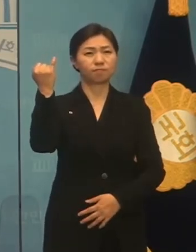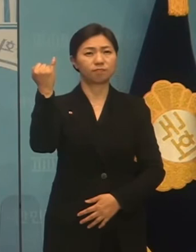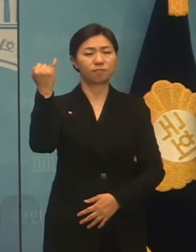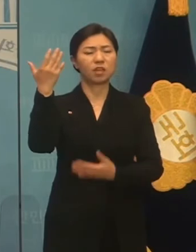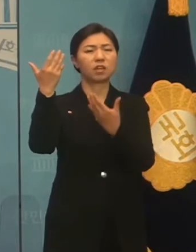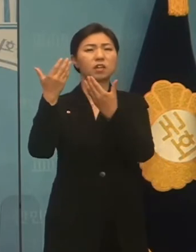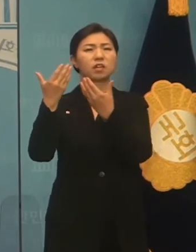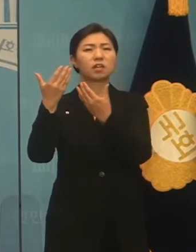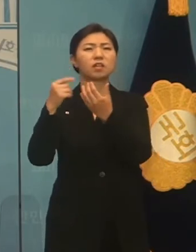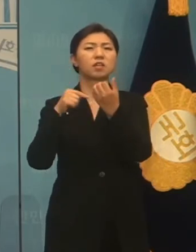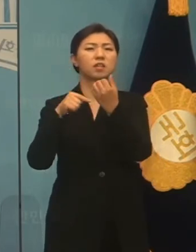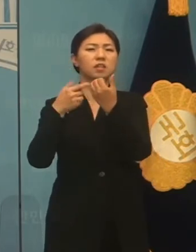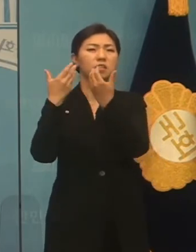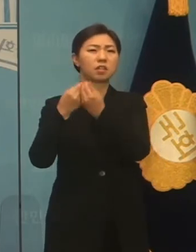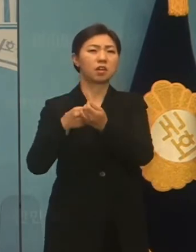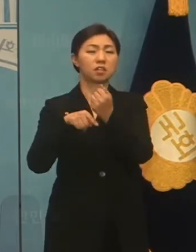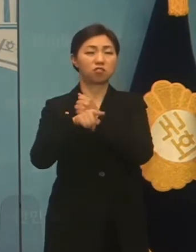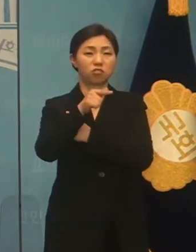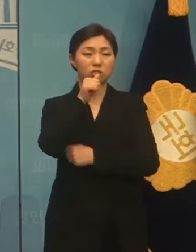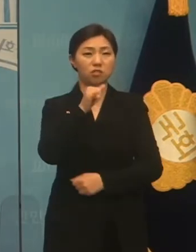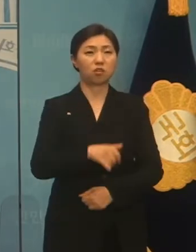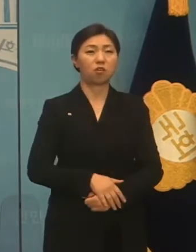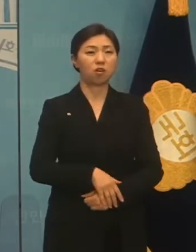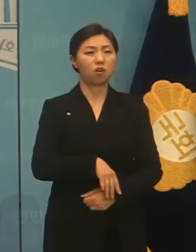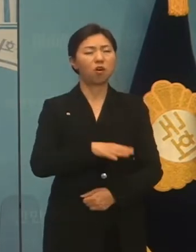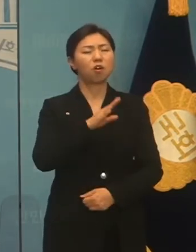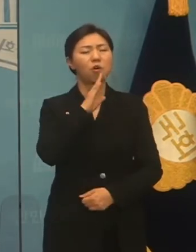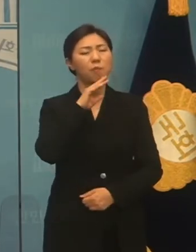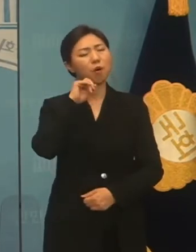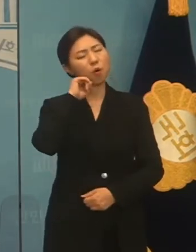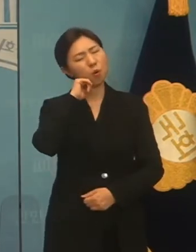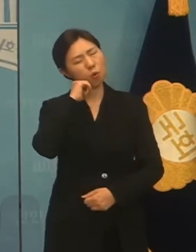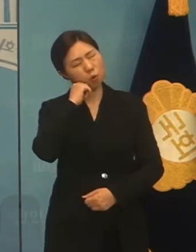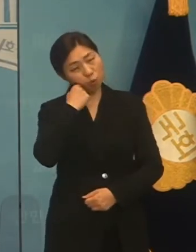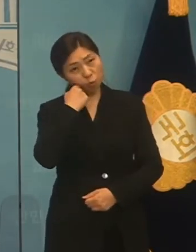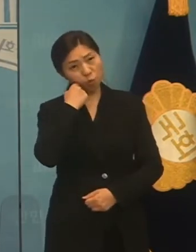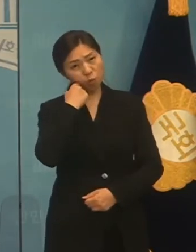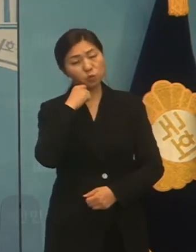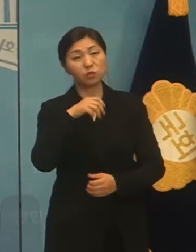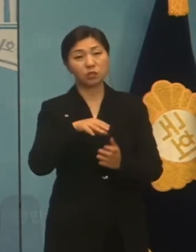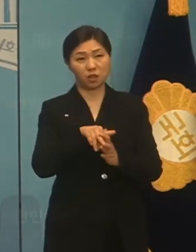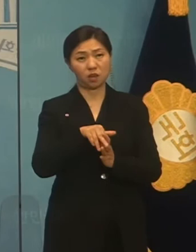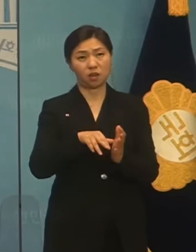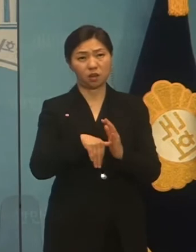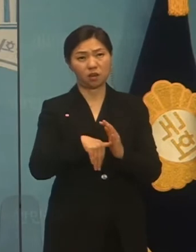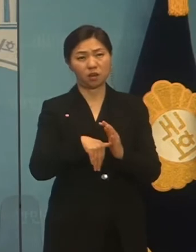사연 때문이었습니다. 어려웠던 시절 저희 누님은